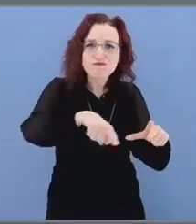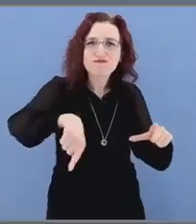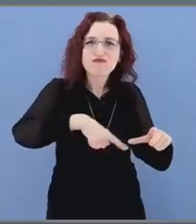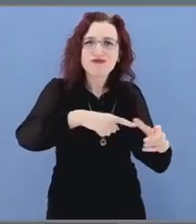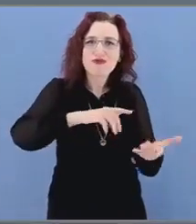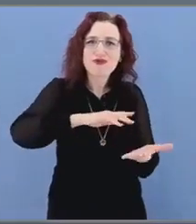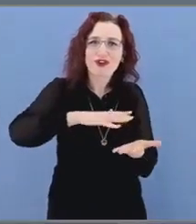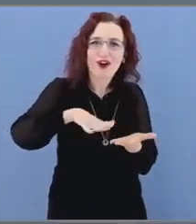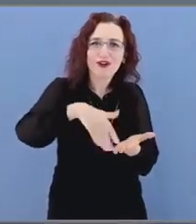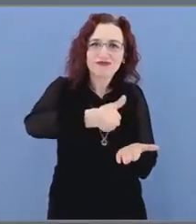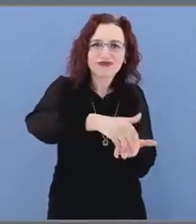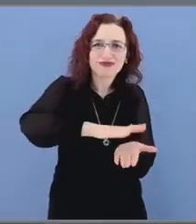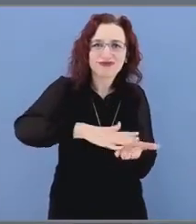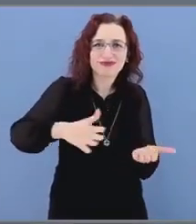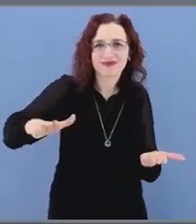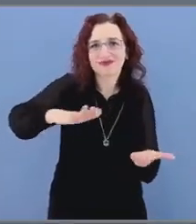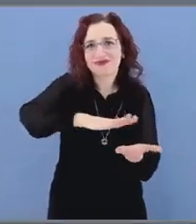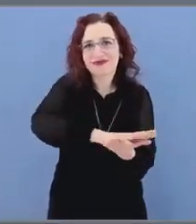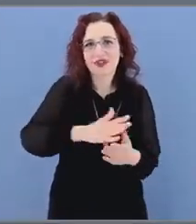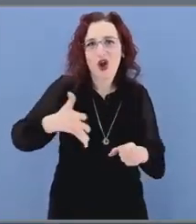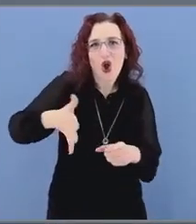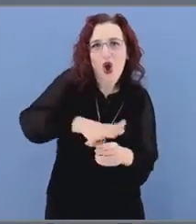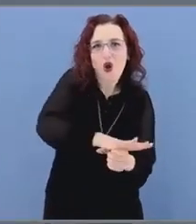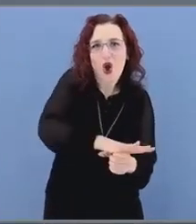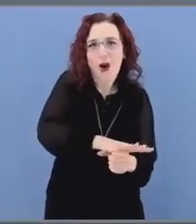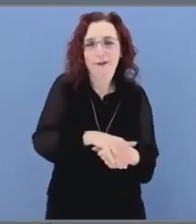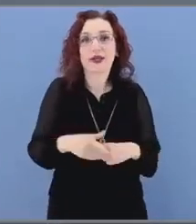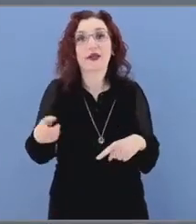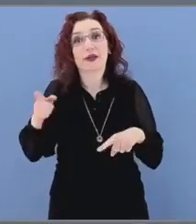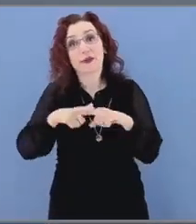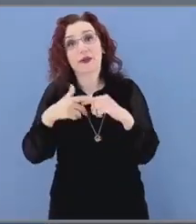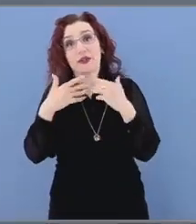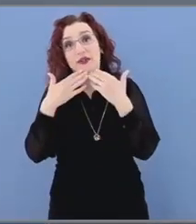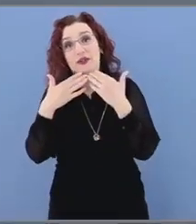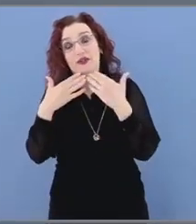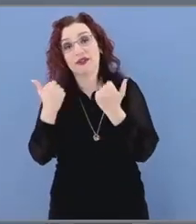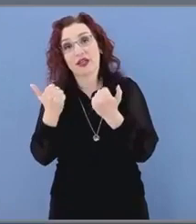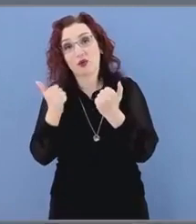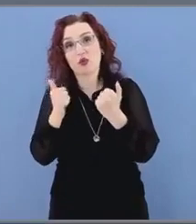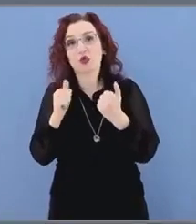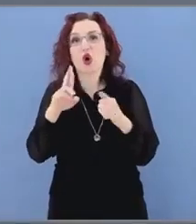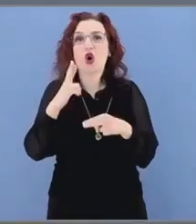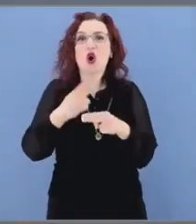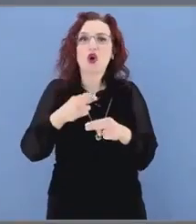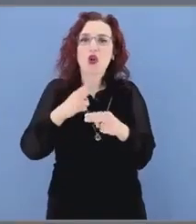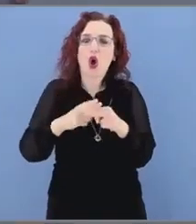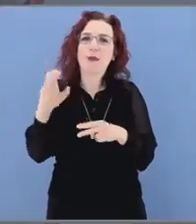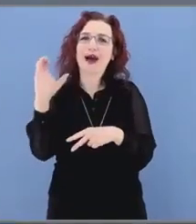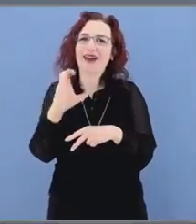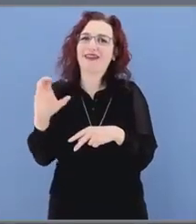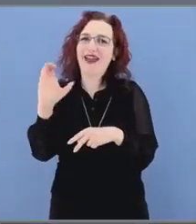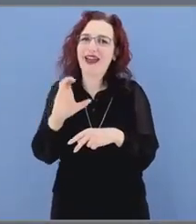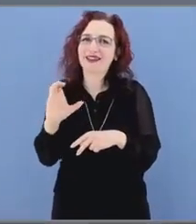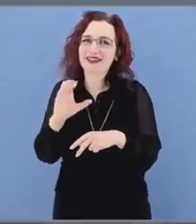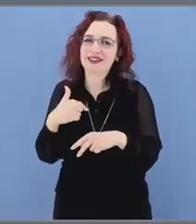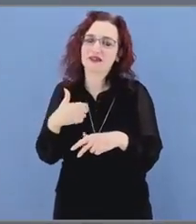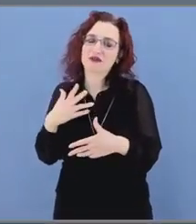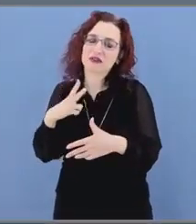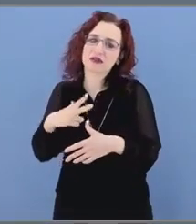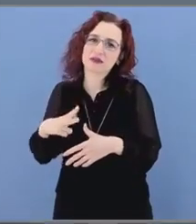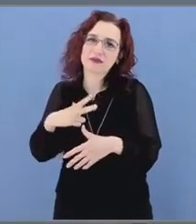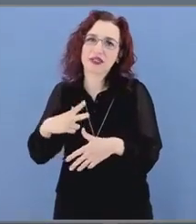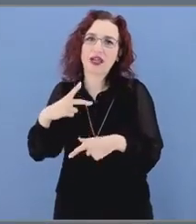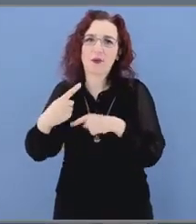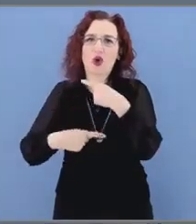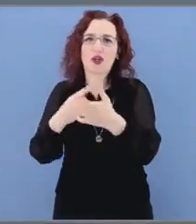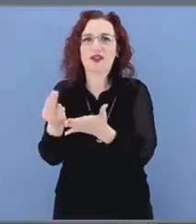presenti, un saluto a Roma Cares, veramente, con il quale speriamo di fare dei progetti bellissimi, con Tatiana Maggioli presente,